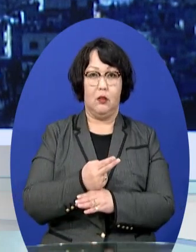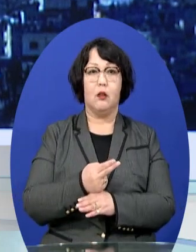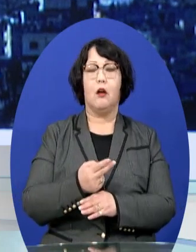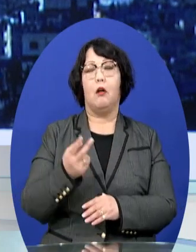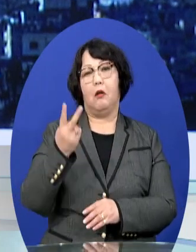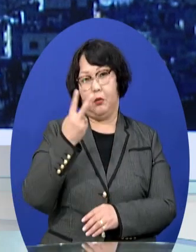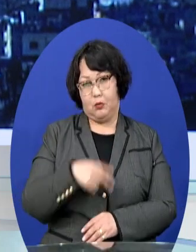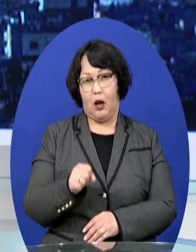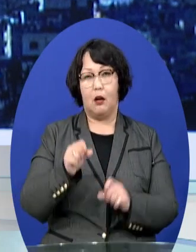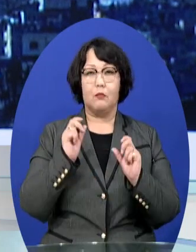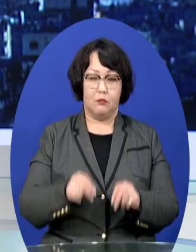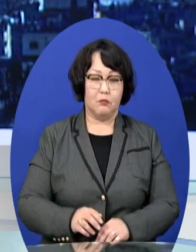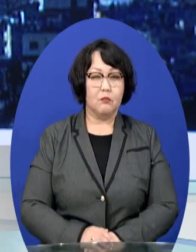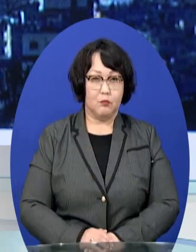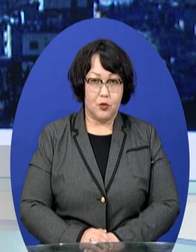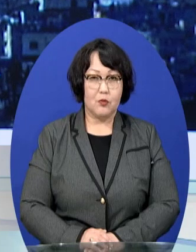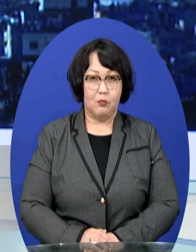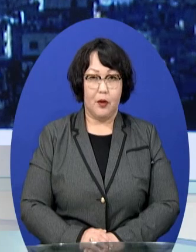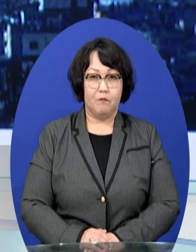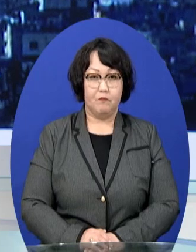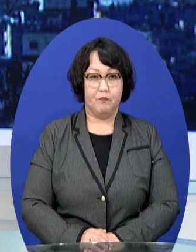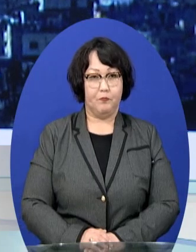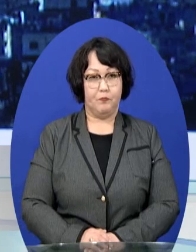гэж Associated Press агентлаг уламжилж байна.